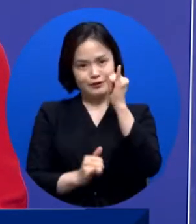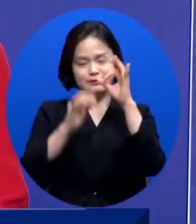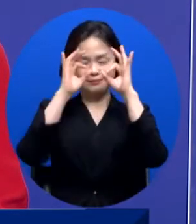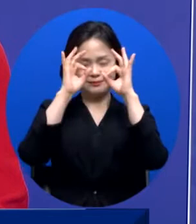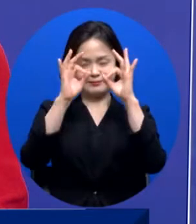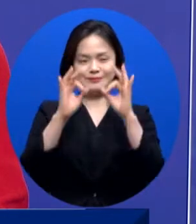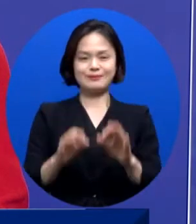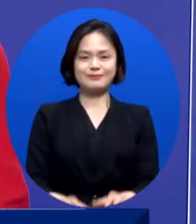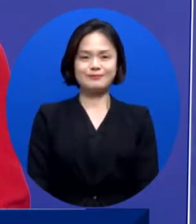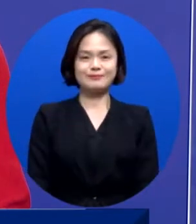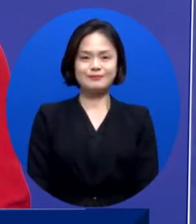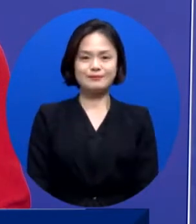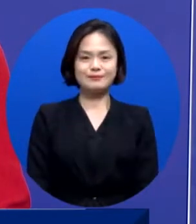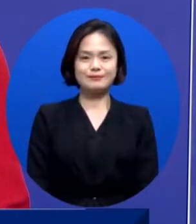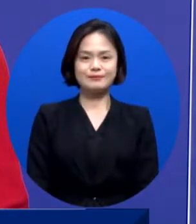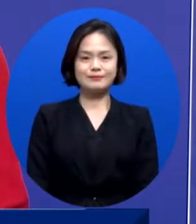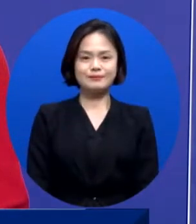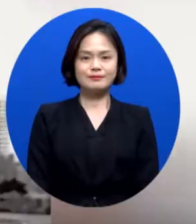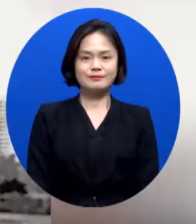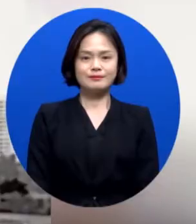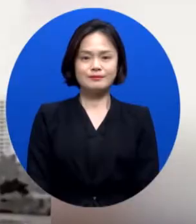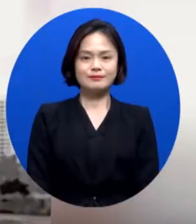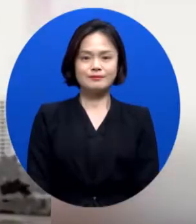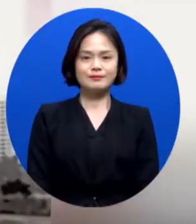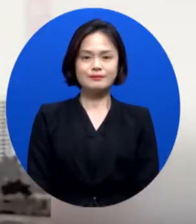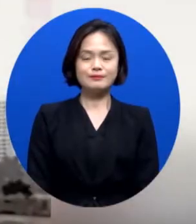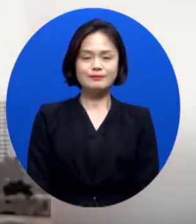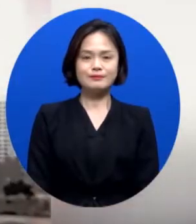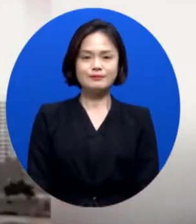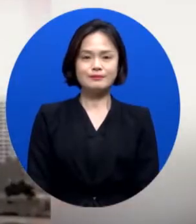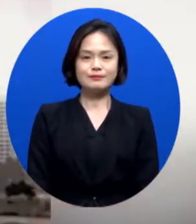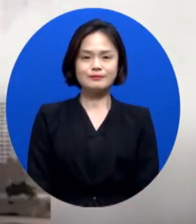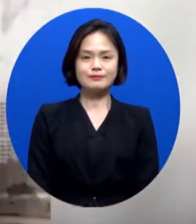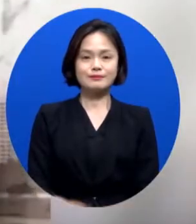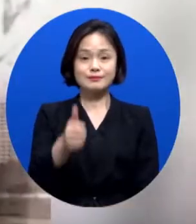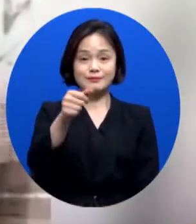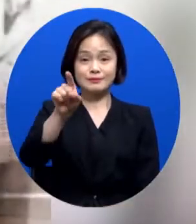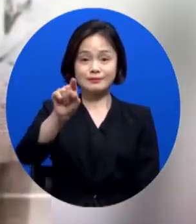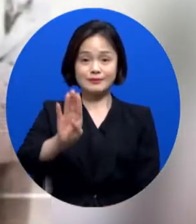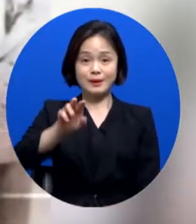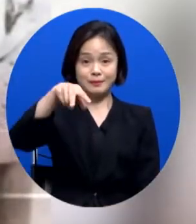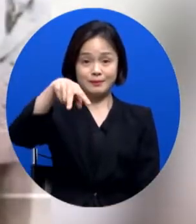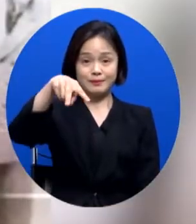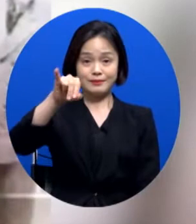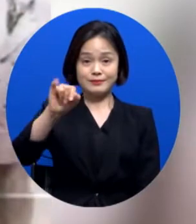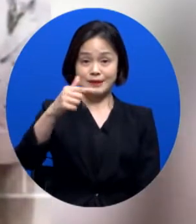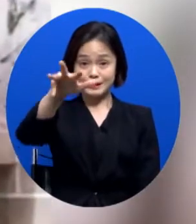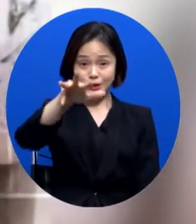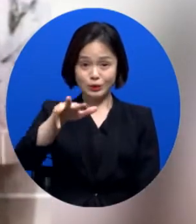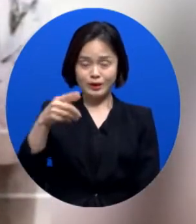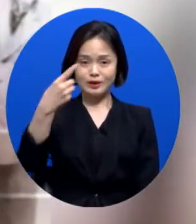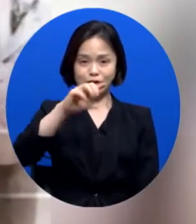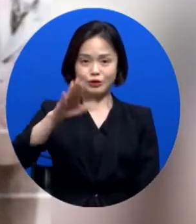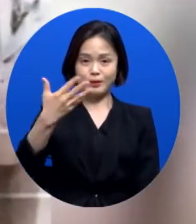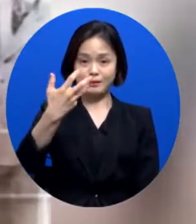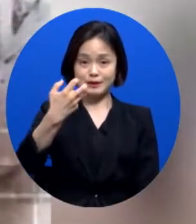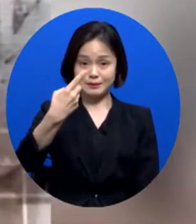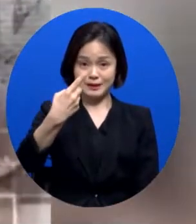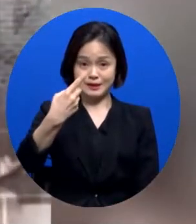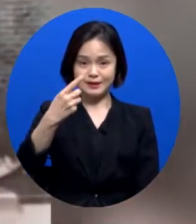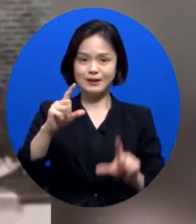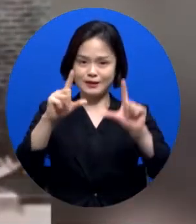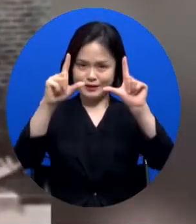짚어봤습니다 김인회 기자입니다 대한예수교장로회 합신 총기는 1981년 예장합동